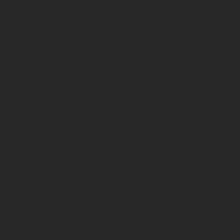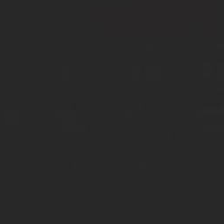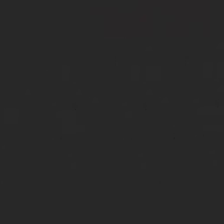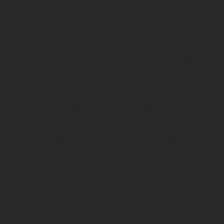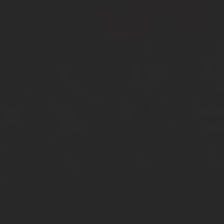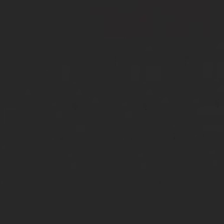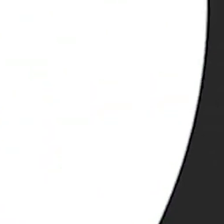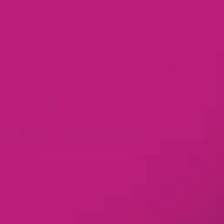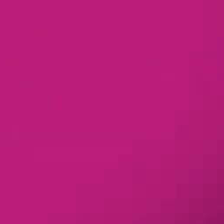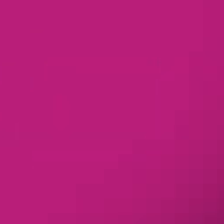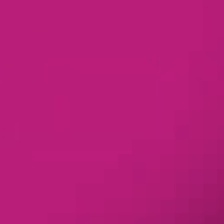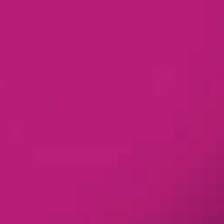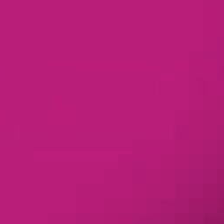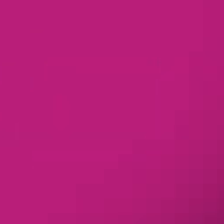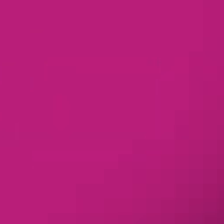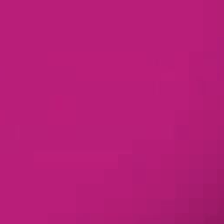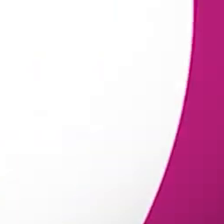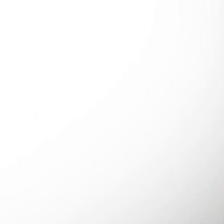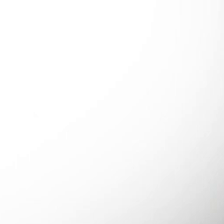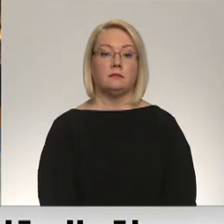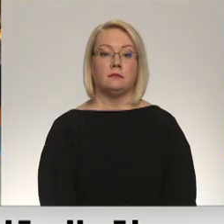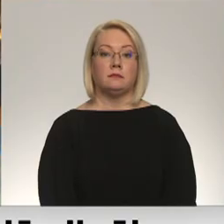Re, viss ēters ir te!